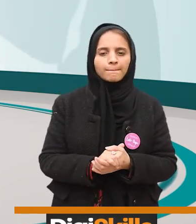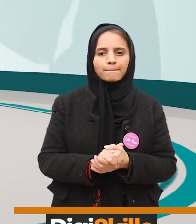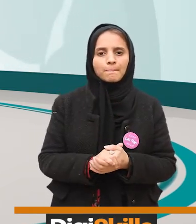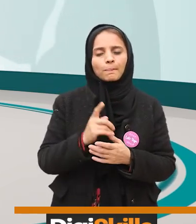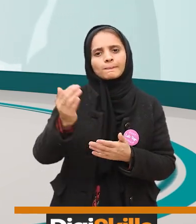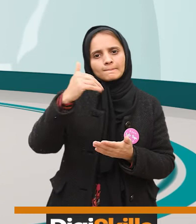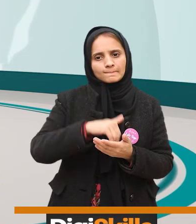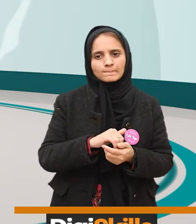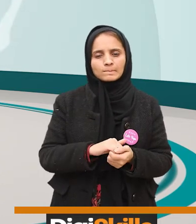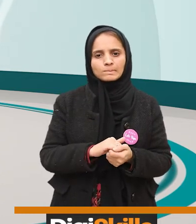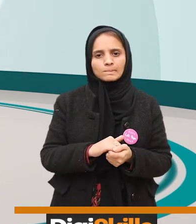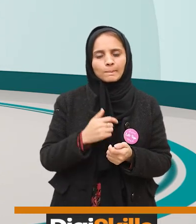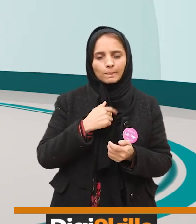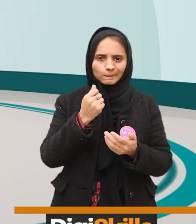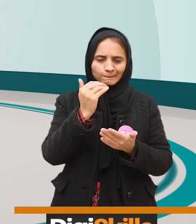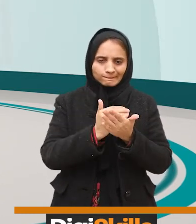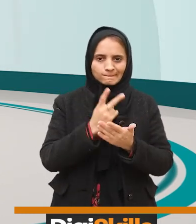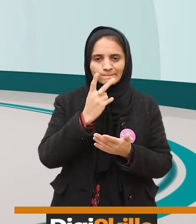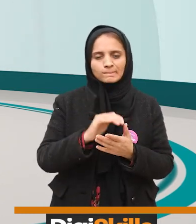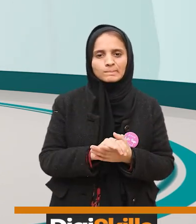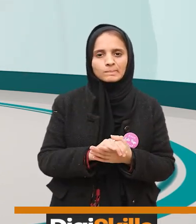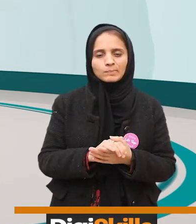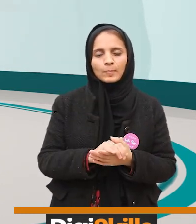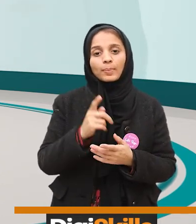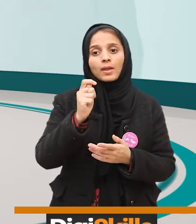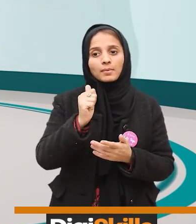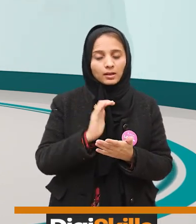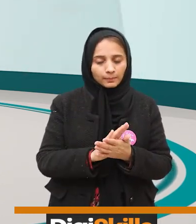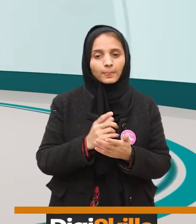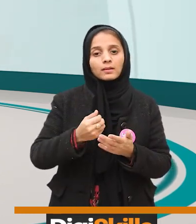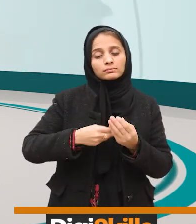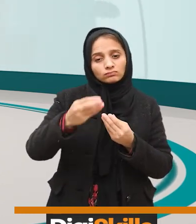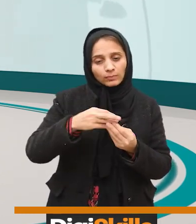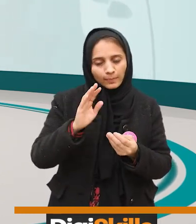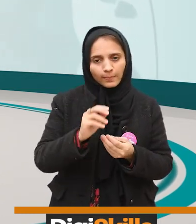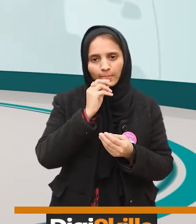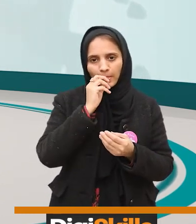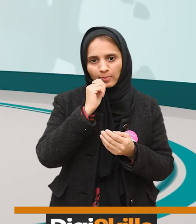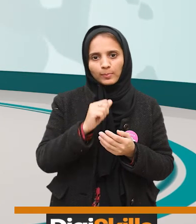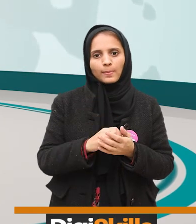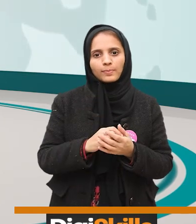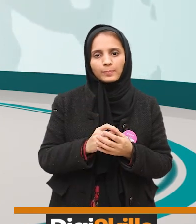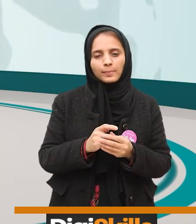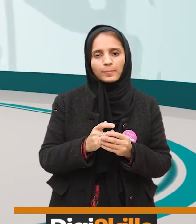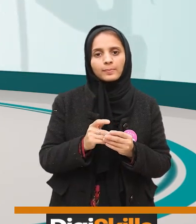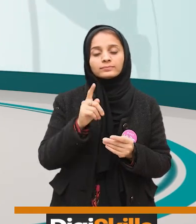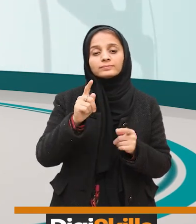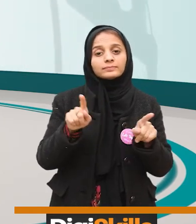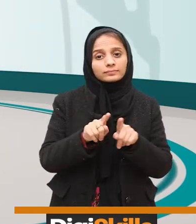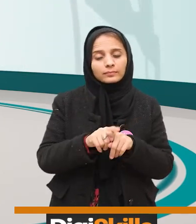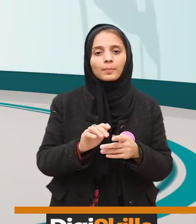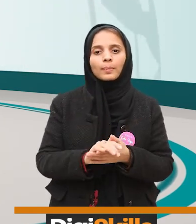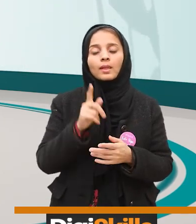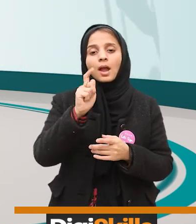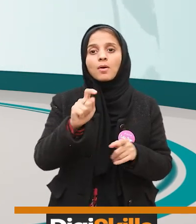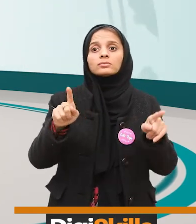پہ، دے کم ان ٹو پلے، اور وہ آپ کے بجٹ کا خیال رکھتے ہیں، کیونکہ آپ تو کام کر رہے ہو نا، ایکسپینسز بھی ہیں، آپ نے خود بھی ارن کرنا ہے، اگر